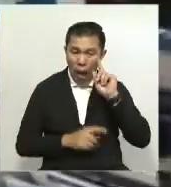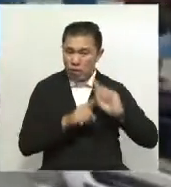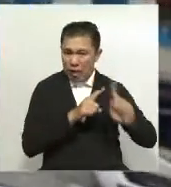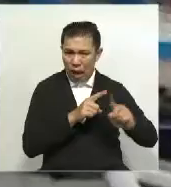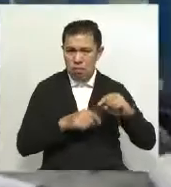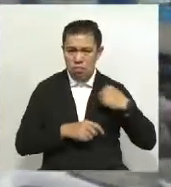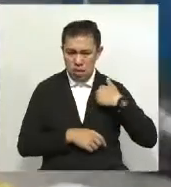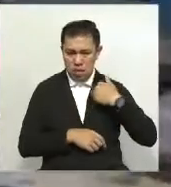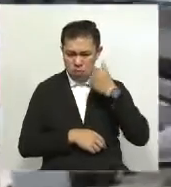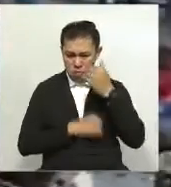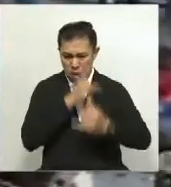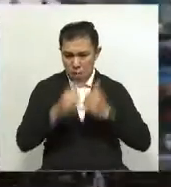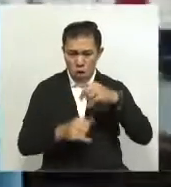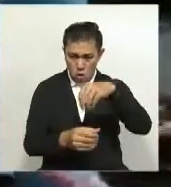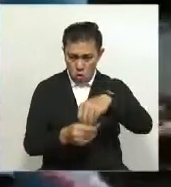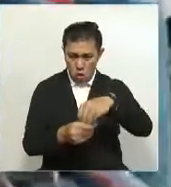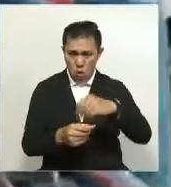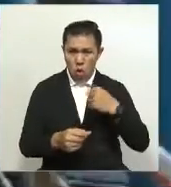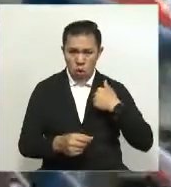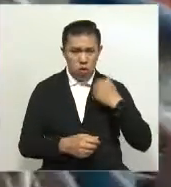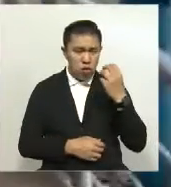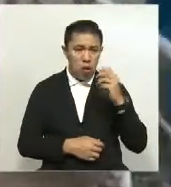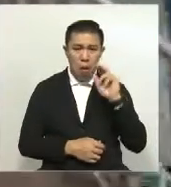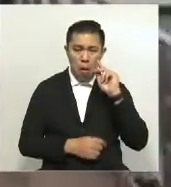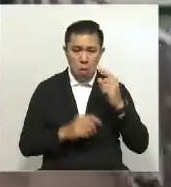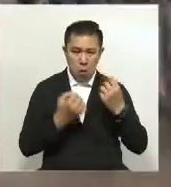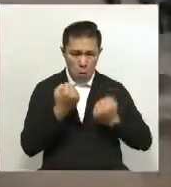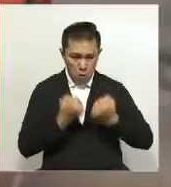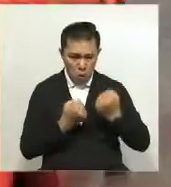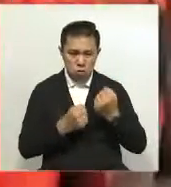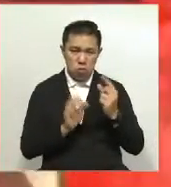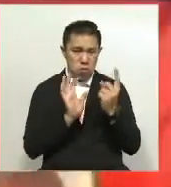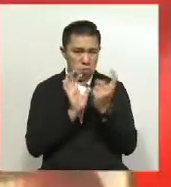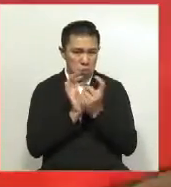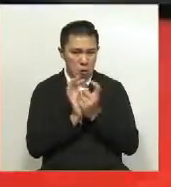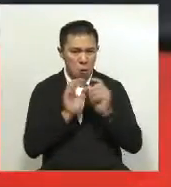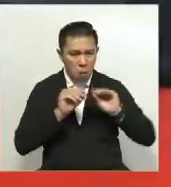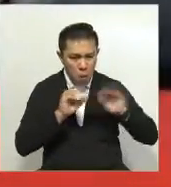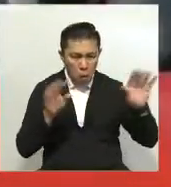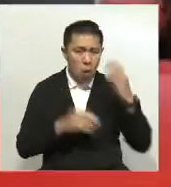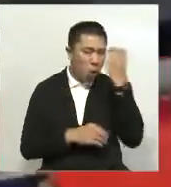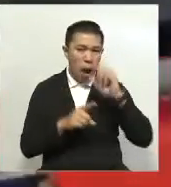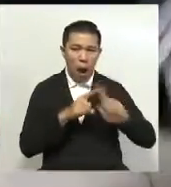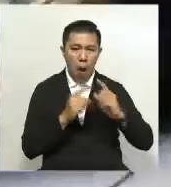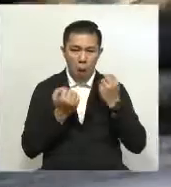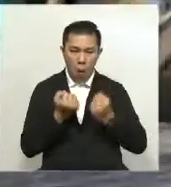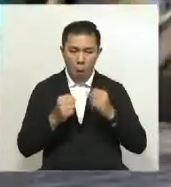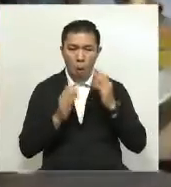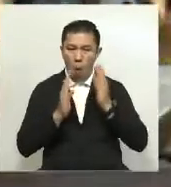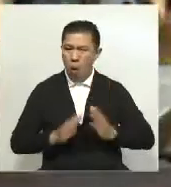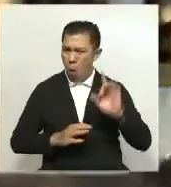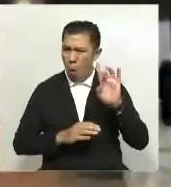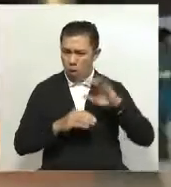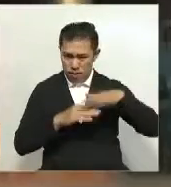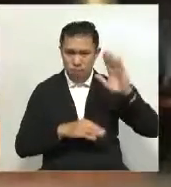าวนั้นมาอยู่ที่นี่นำโอบีมารายงานกันเป็นหลายร้อยคนหลายร้อยชีวิตเลยนะคะเพื่อที่จะรายงาน